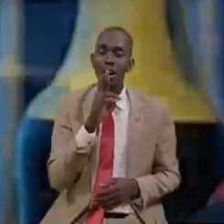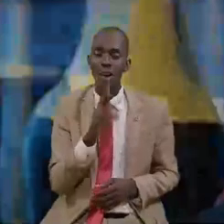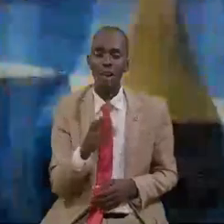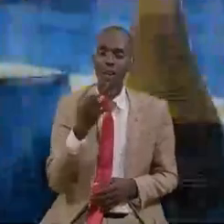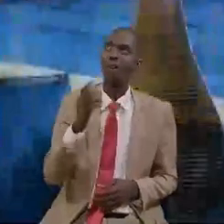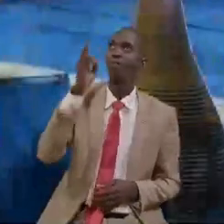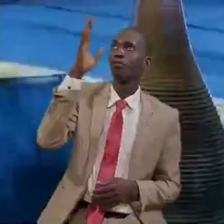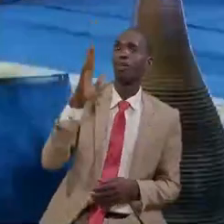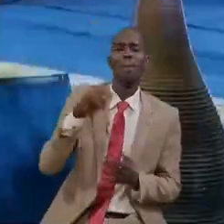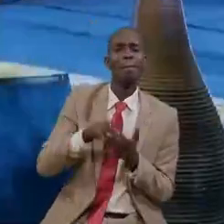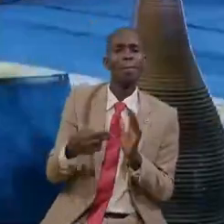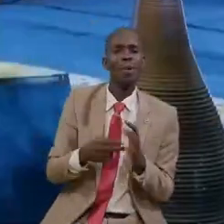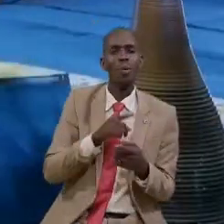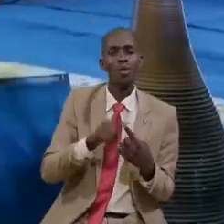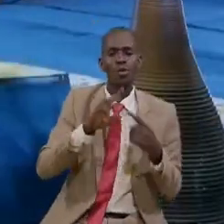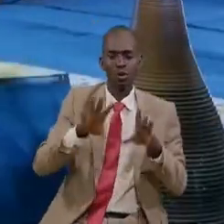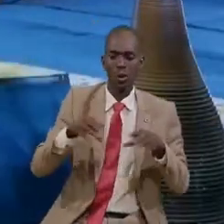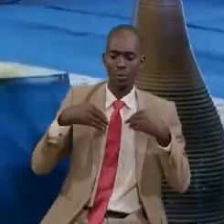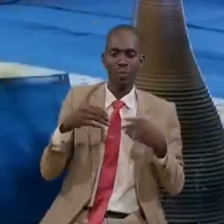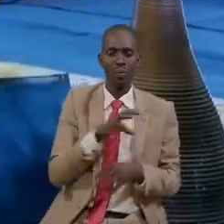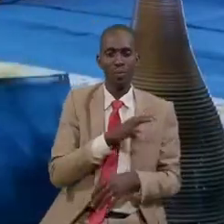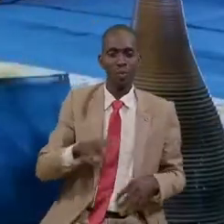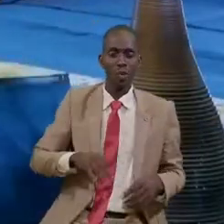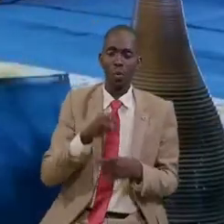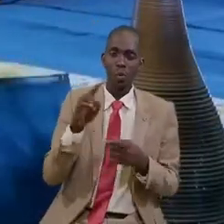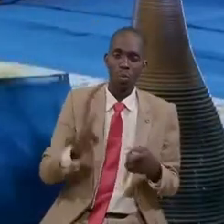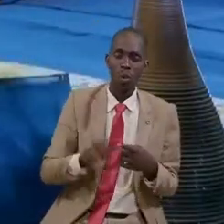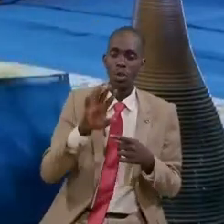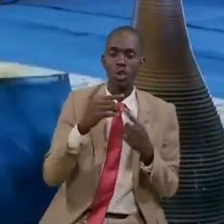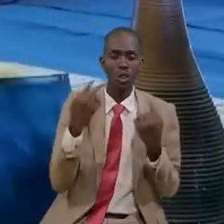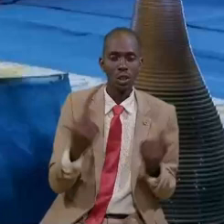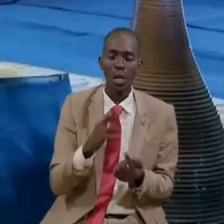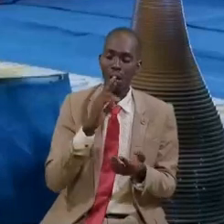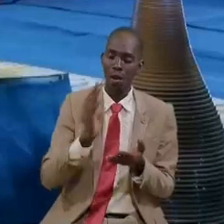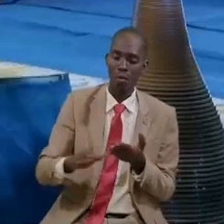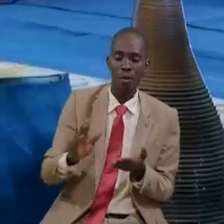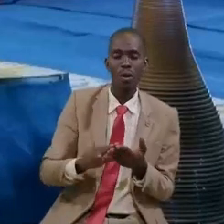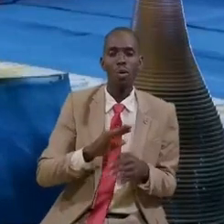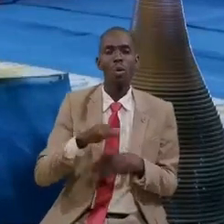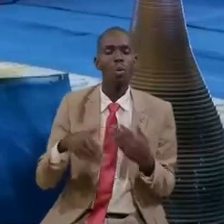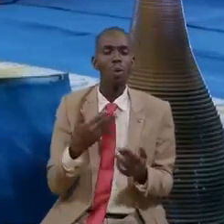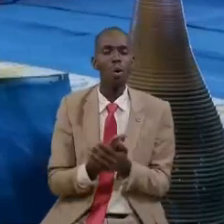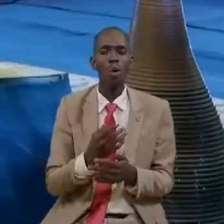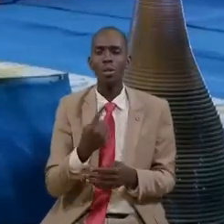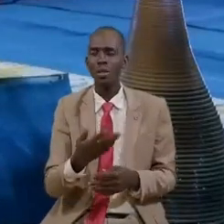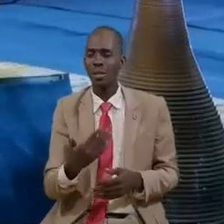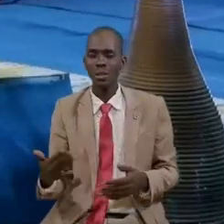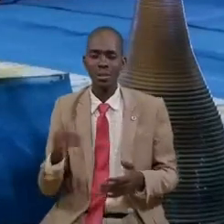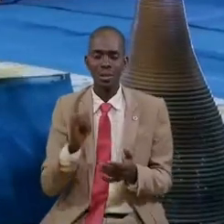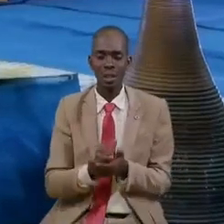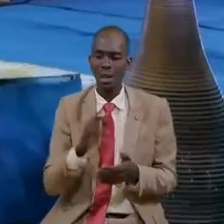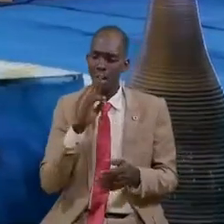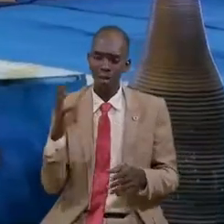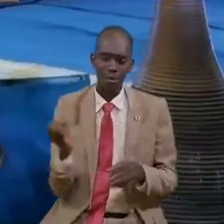Christ, lorsqu'il vous réconcilie avec Dieu, lorsque vos péchés sont pardonnés, lorsque toutes ces choses sont effacées, il